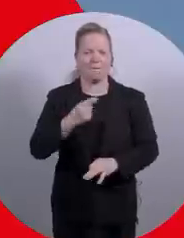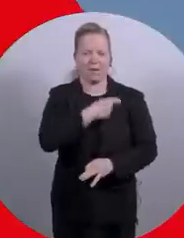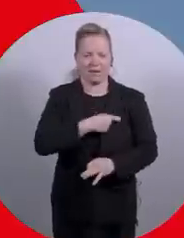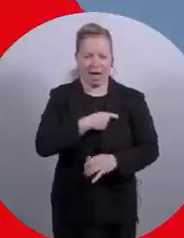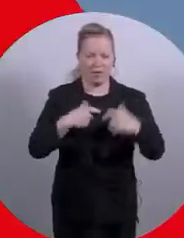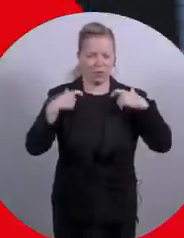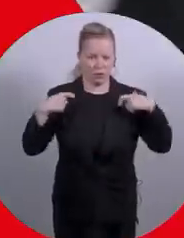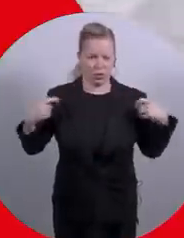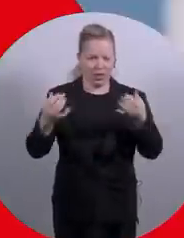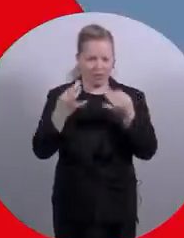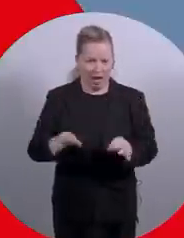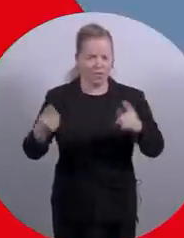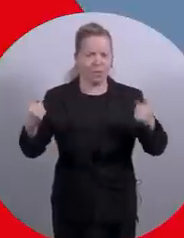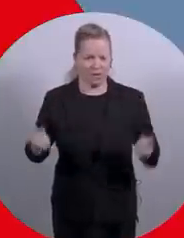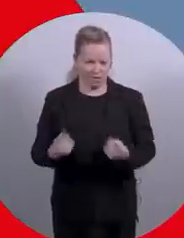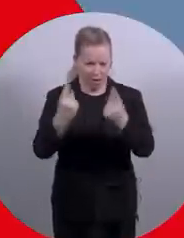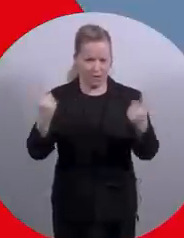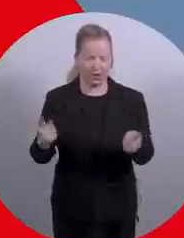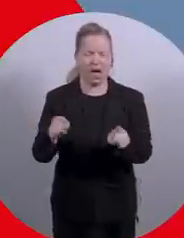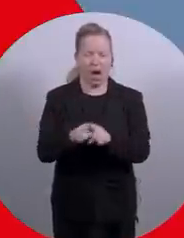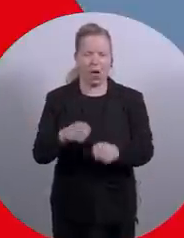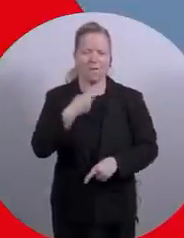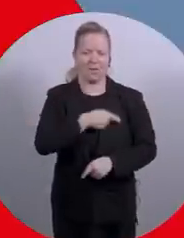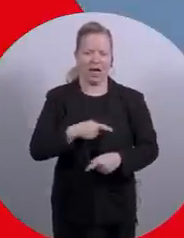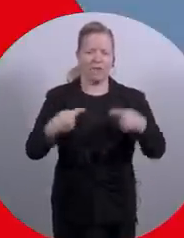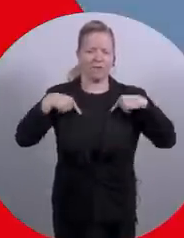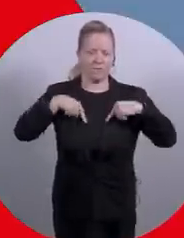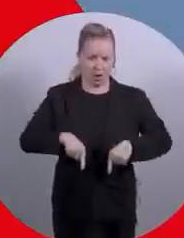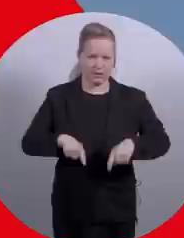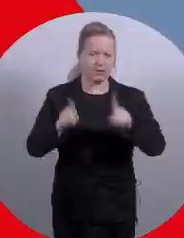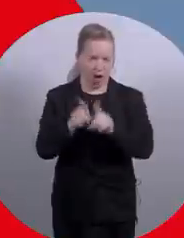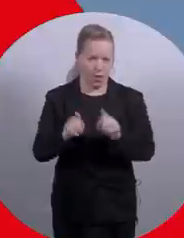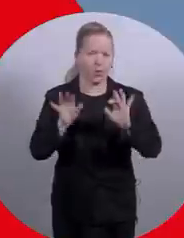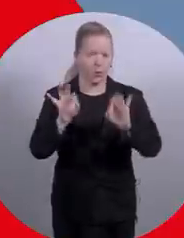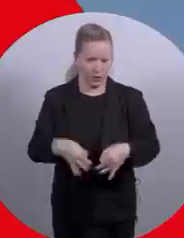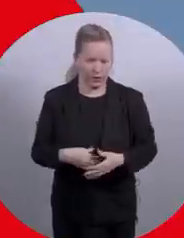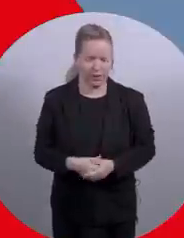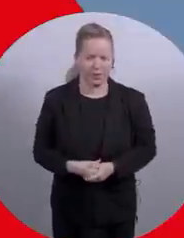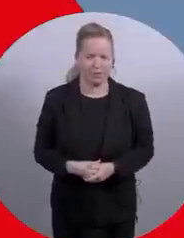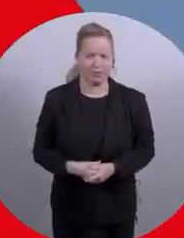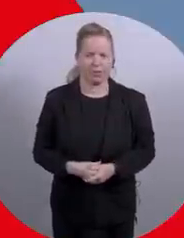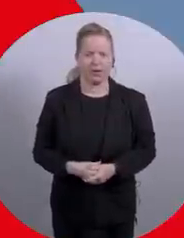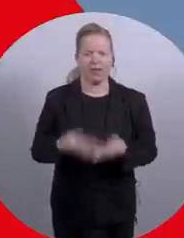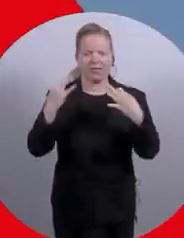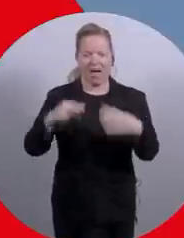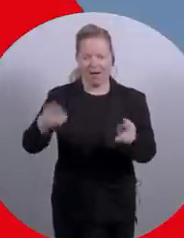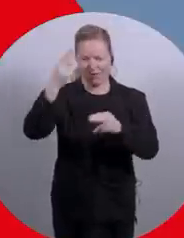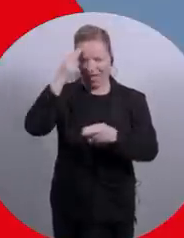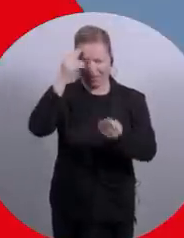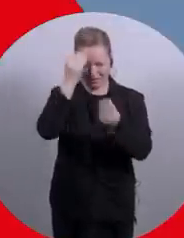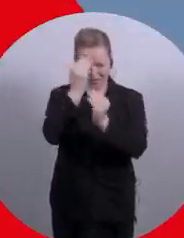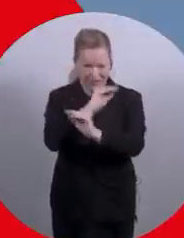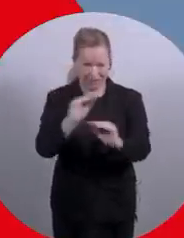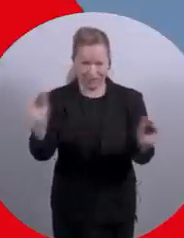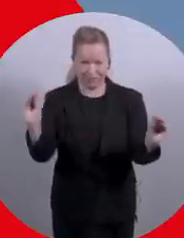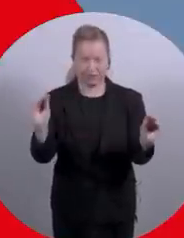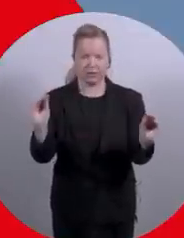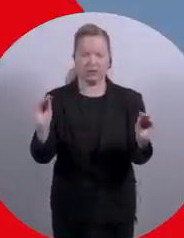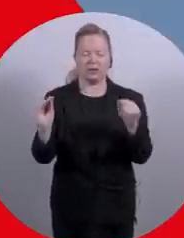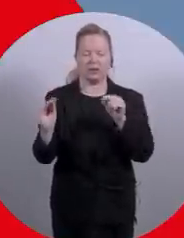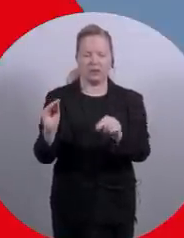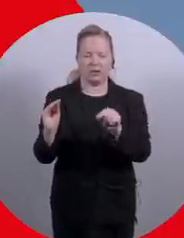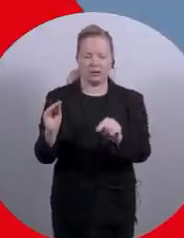darf das gilt auch für den Parteivorsitz ich darf zur Kenntnis bringen dass ich neben den beiden genannten